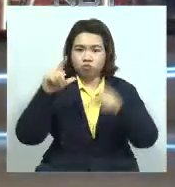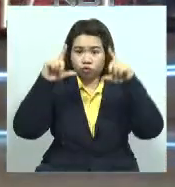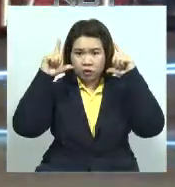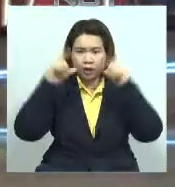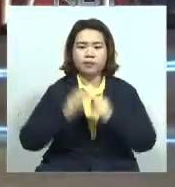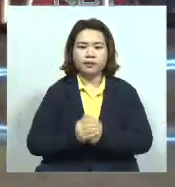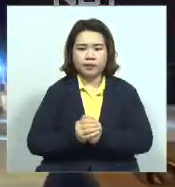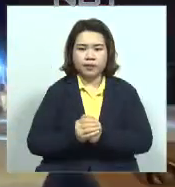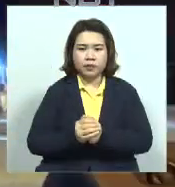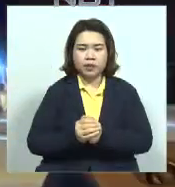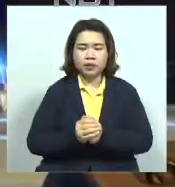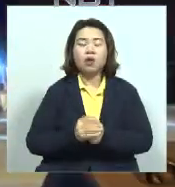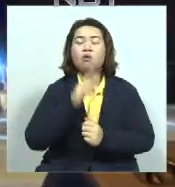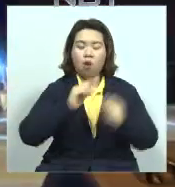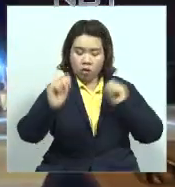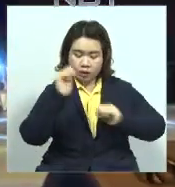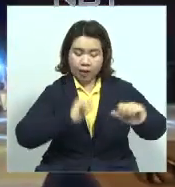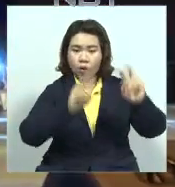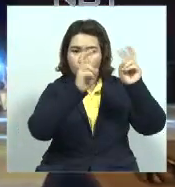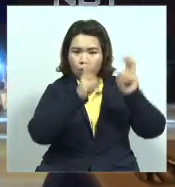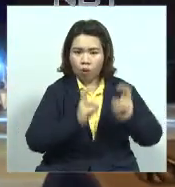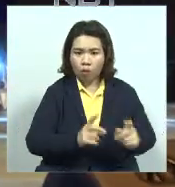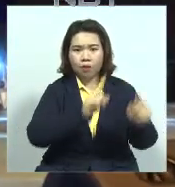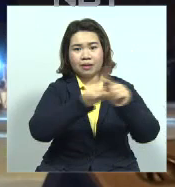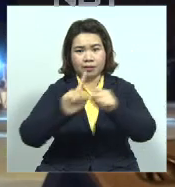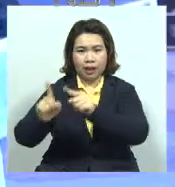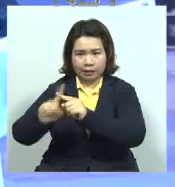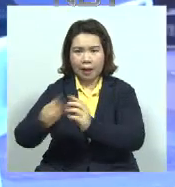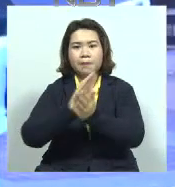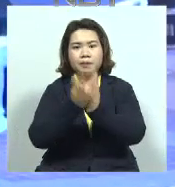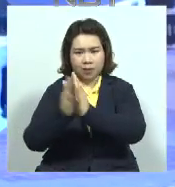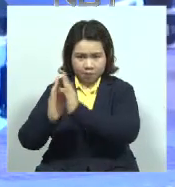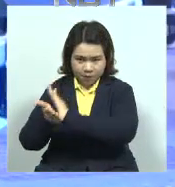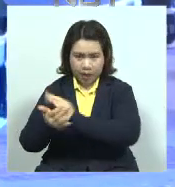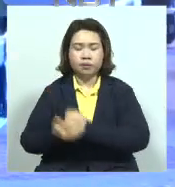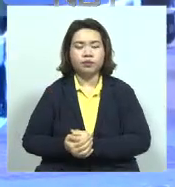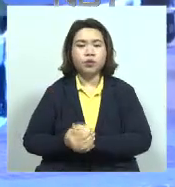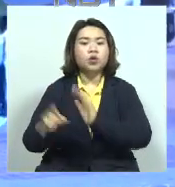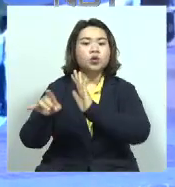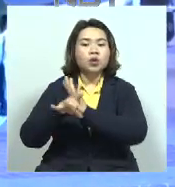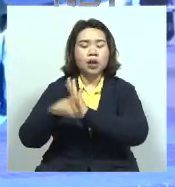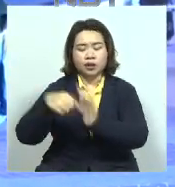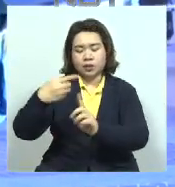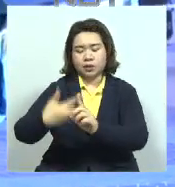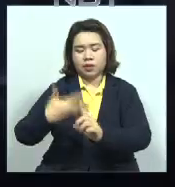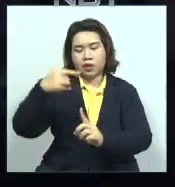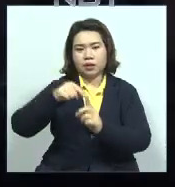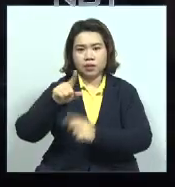แตกต่างจากกันในแต่ละวันและงานมหรสพสมโภชจะมีไปถึงวันที่26พฤษภาค